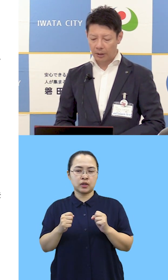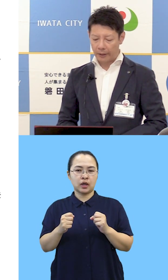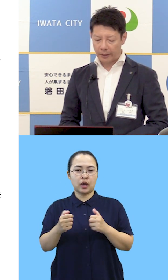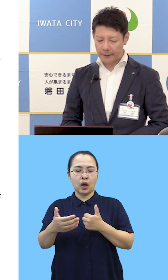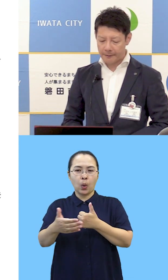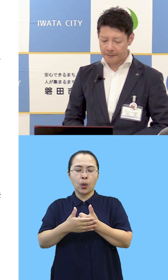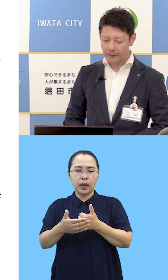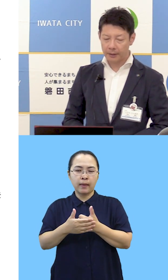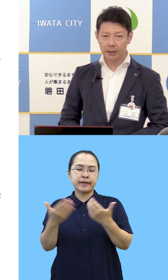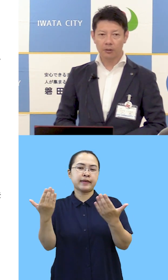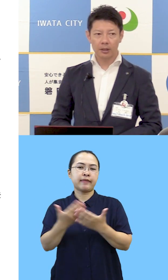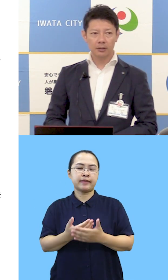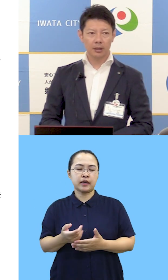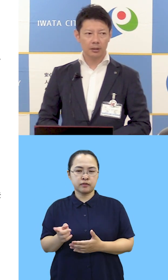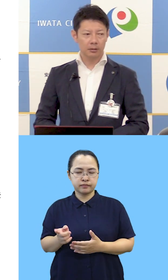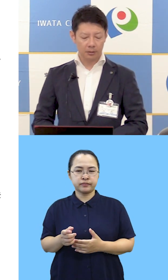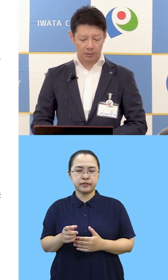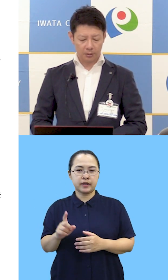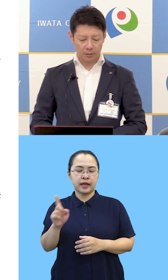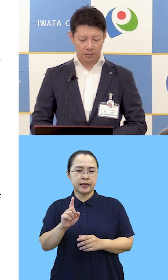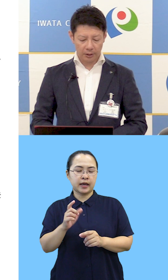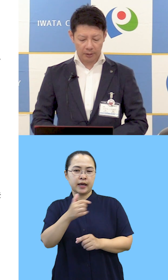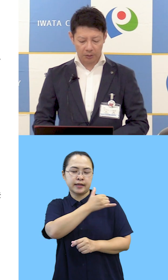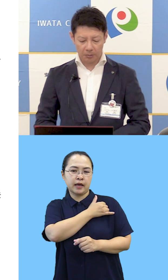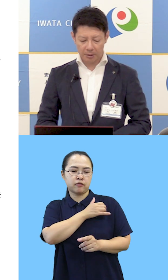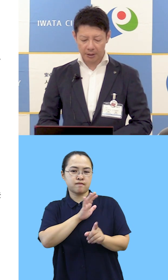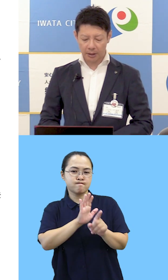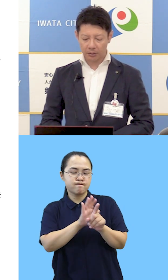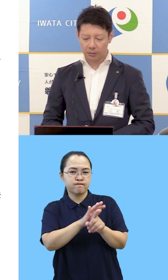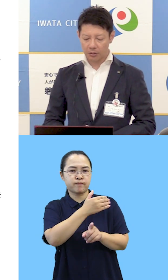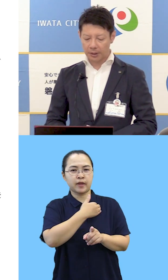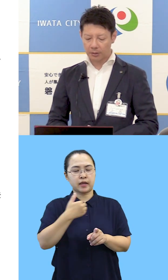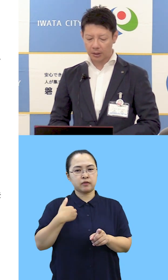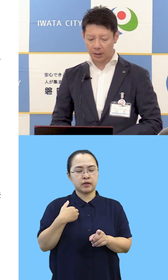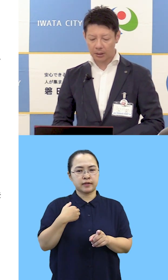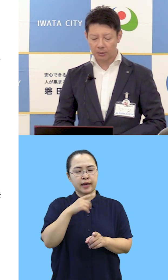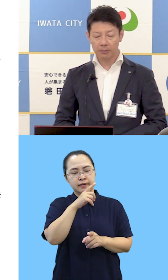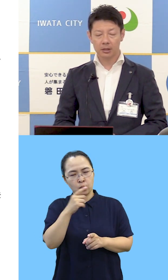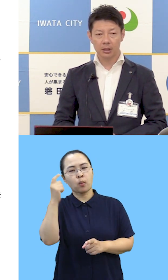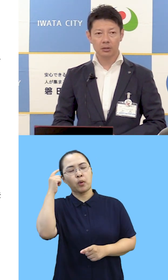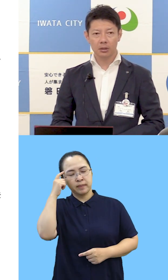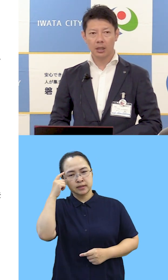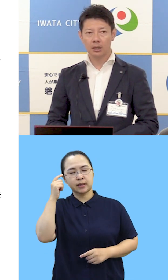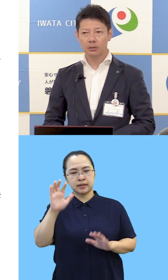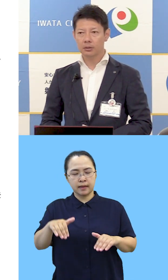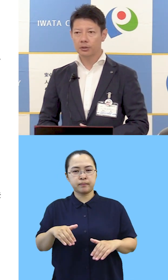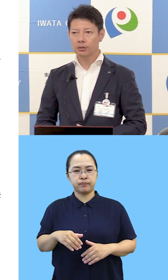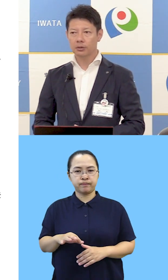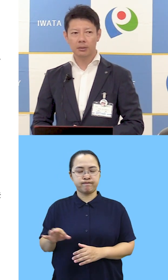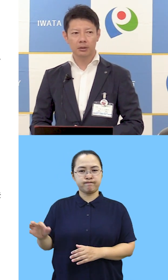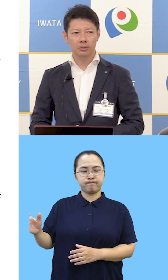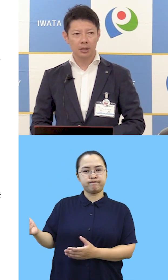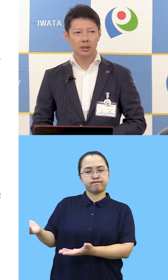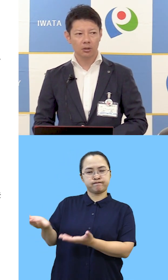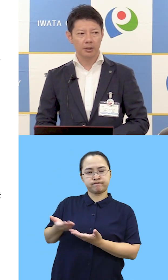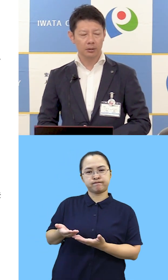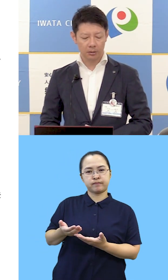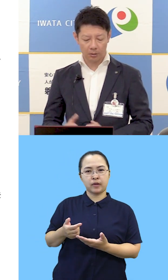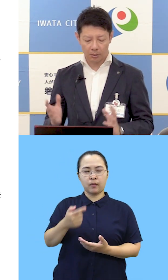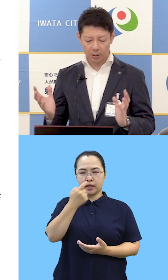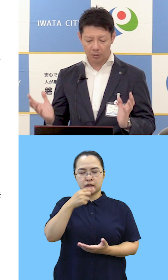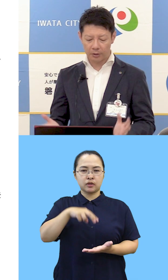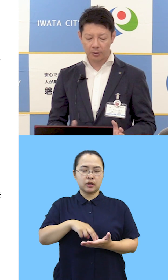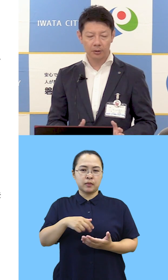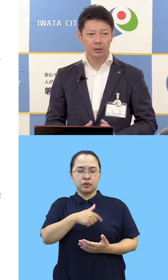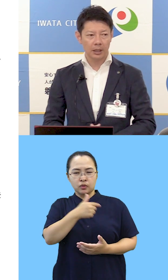ていると、何かお役に立てるのではと思いましたというコメントをいただいておりまして、非常に市長としても嬉しいコメント